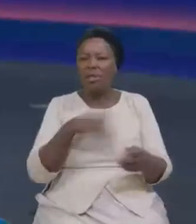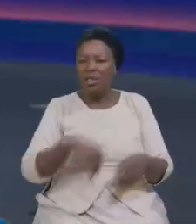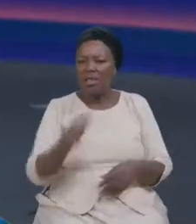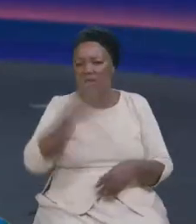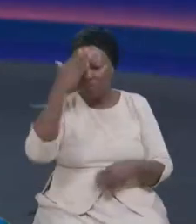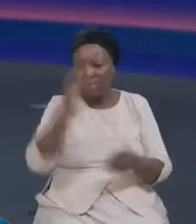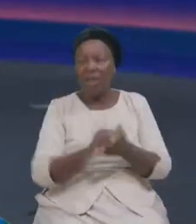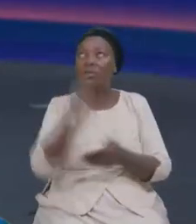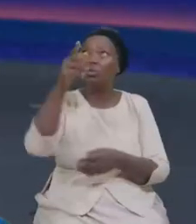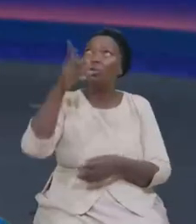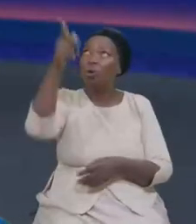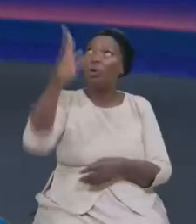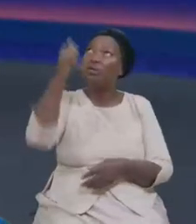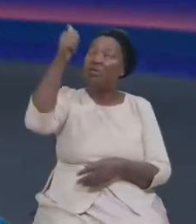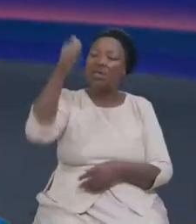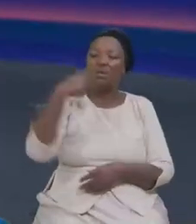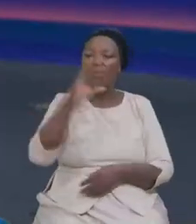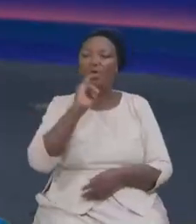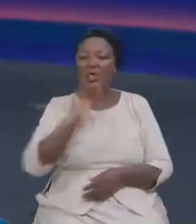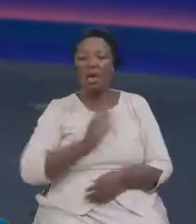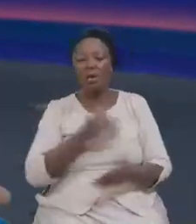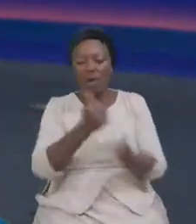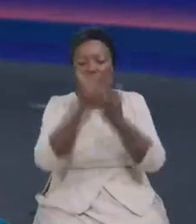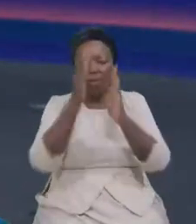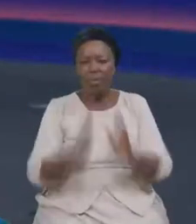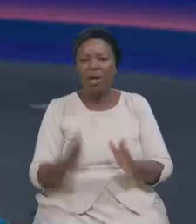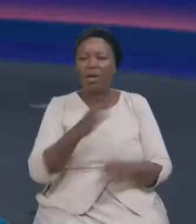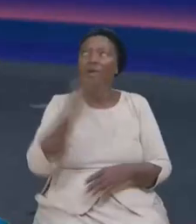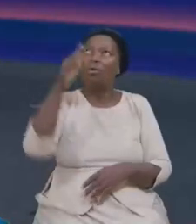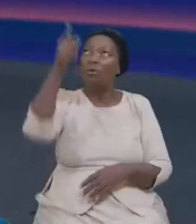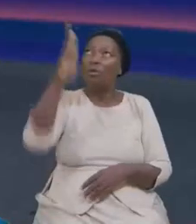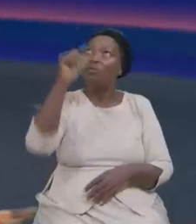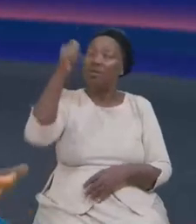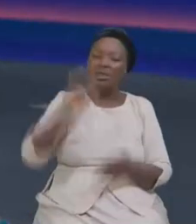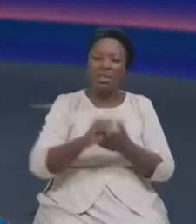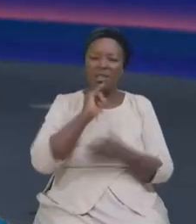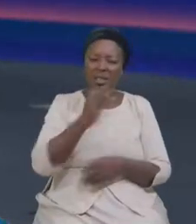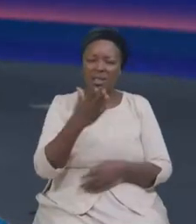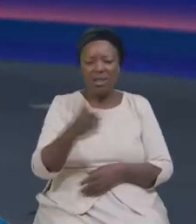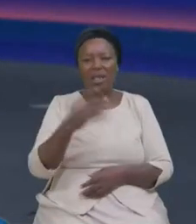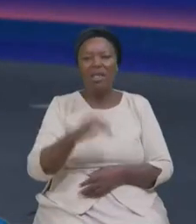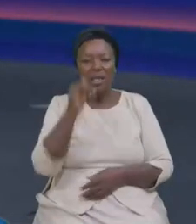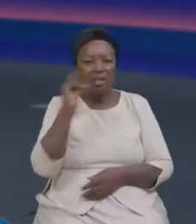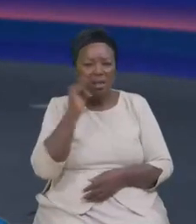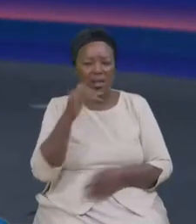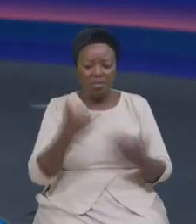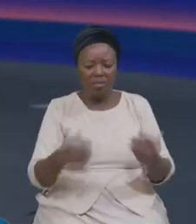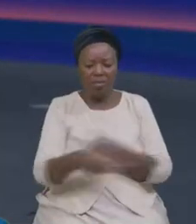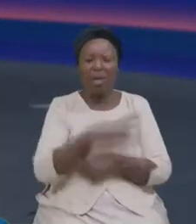notre secours, Dieu lui-même, il est le même hier, aujourd'hui, éternellement, qui va toujours faire ce qu'il a